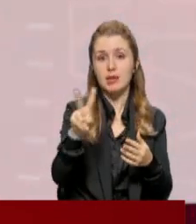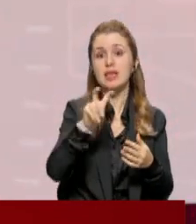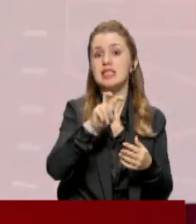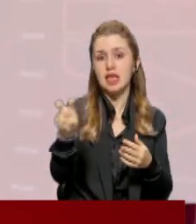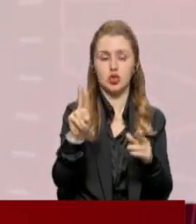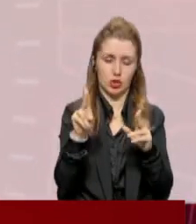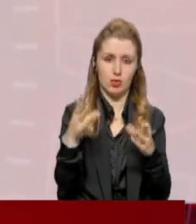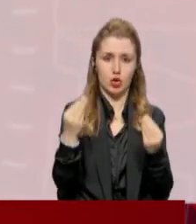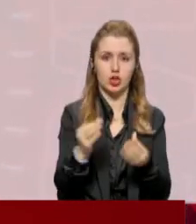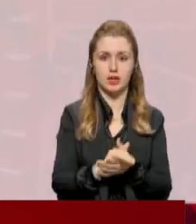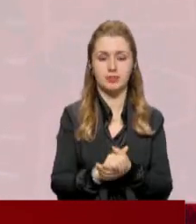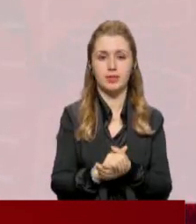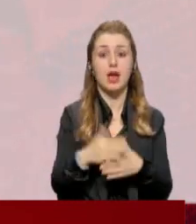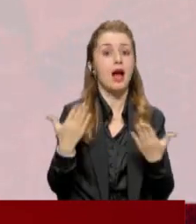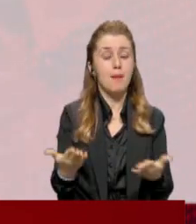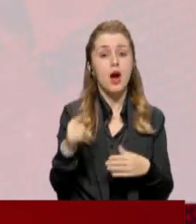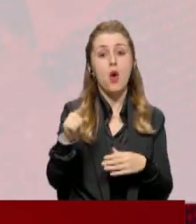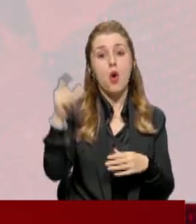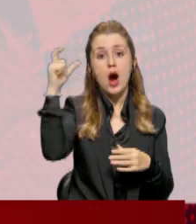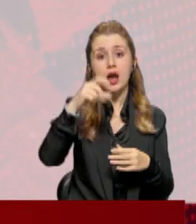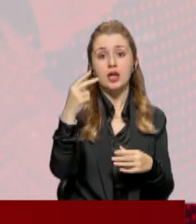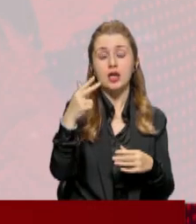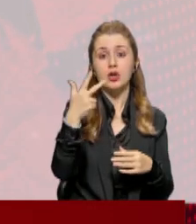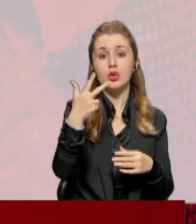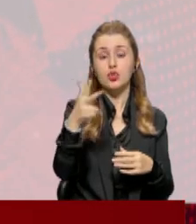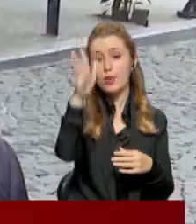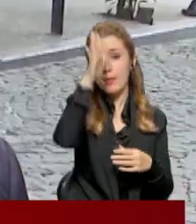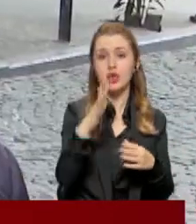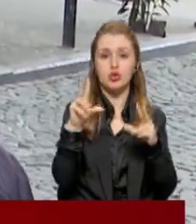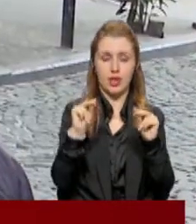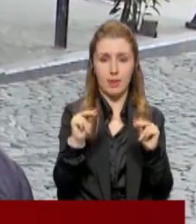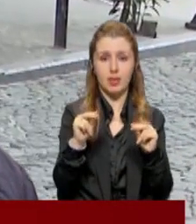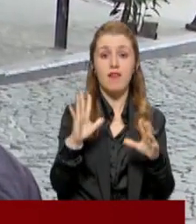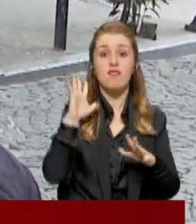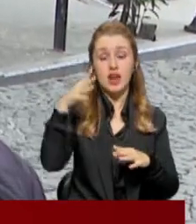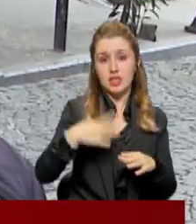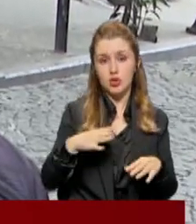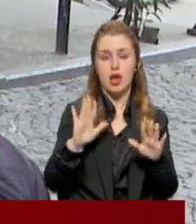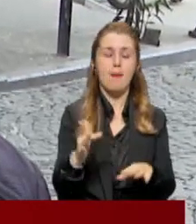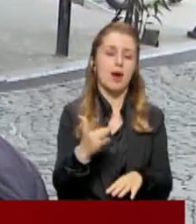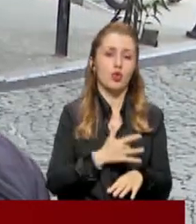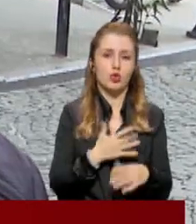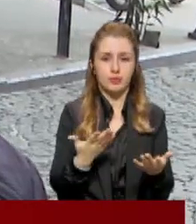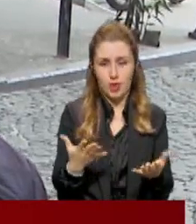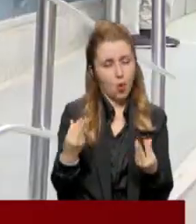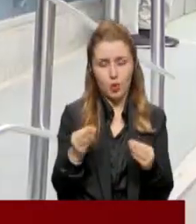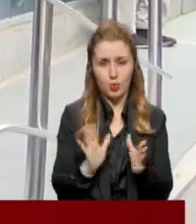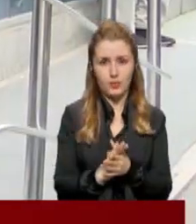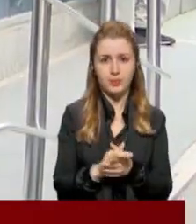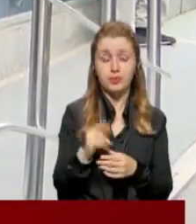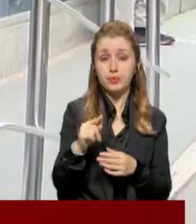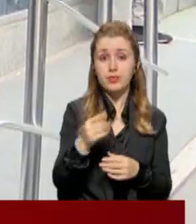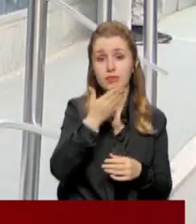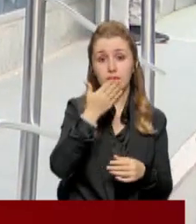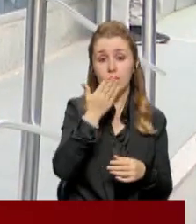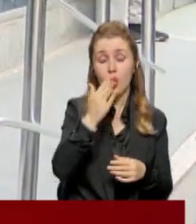2800 lira civarındadır. Ancak o aylık 3500 liraya tamamlanır. Daha fazla isteriz ama gönül olmuyor. Bir